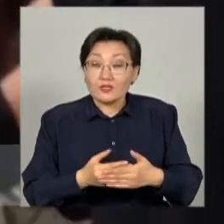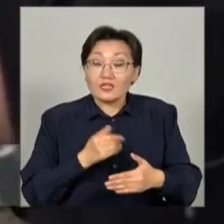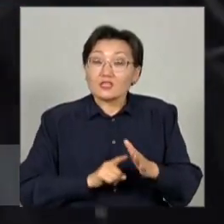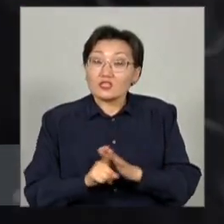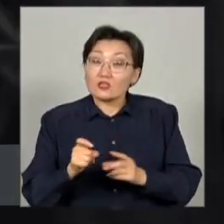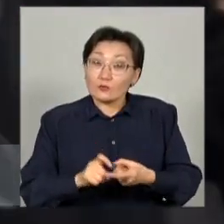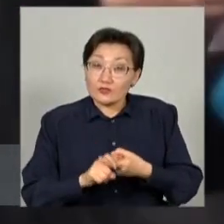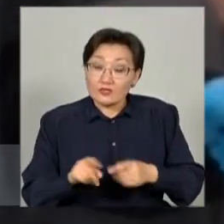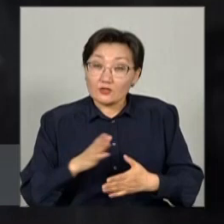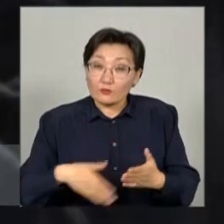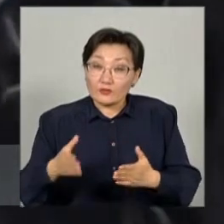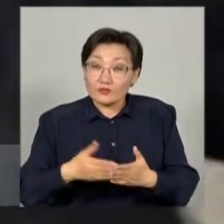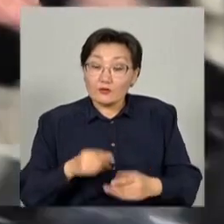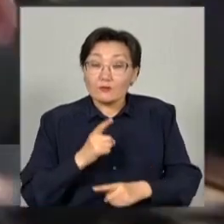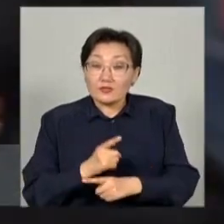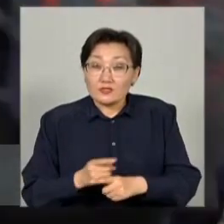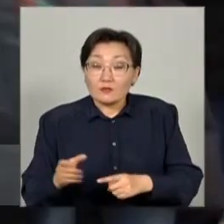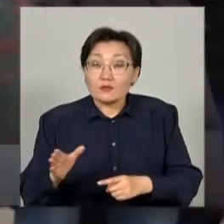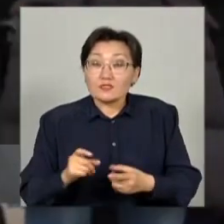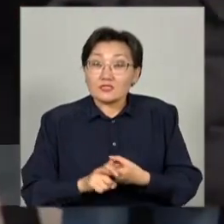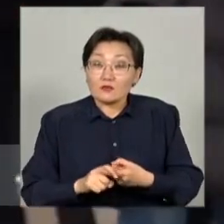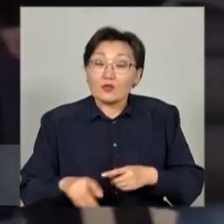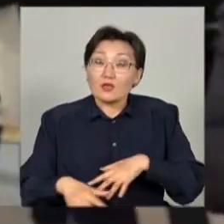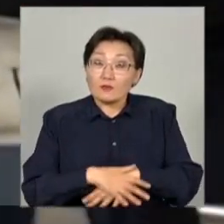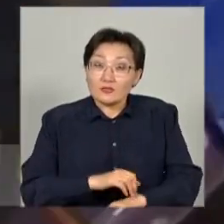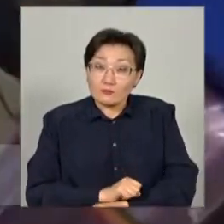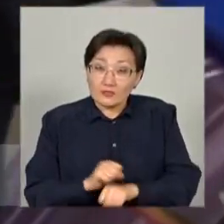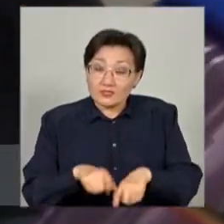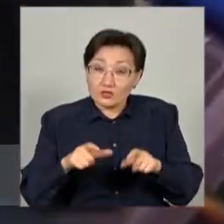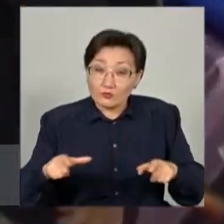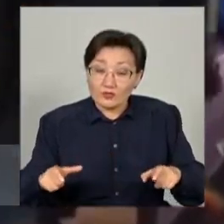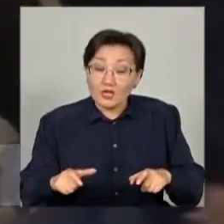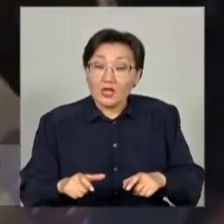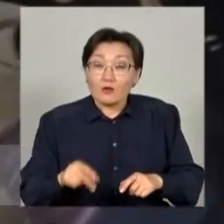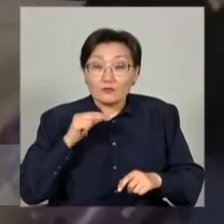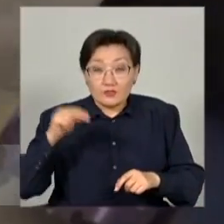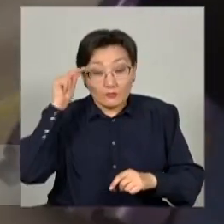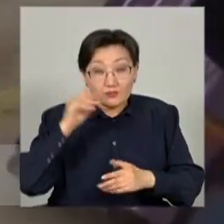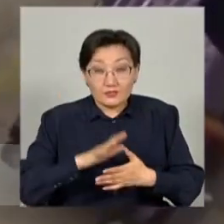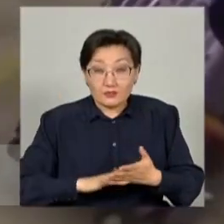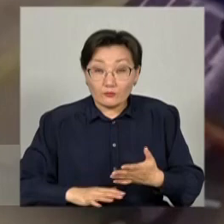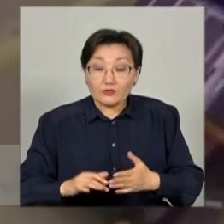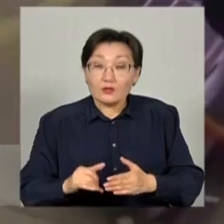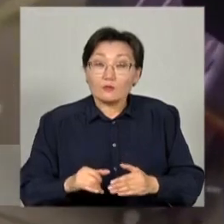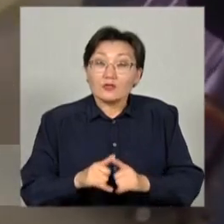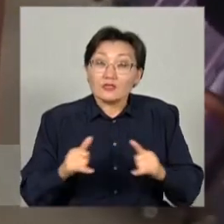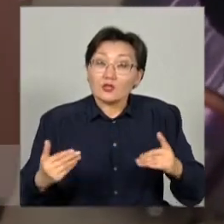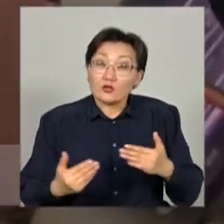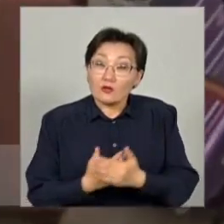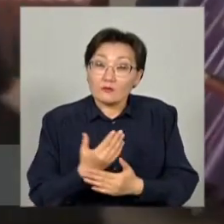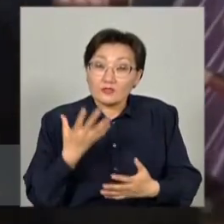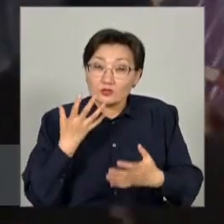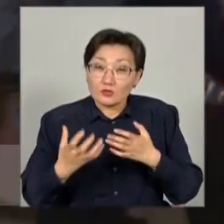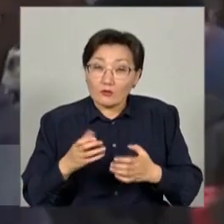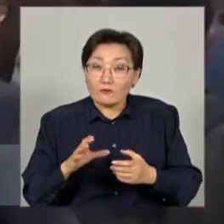пандемии. Отмена ограничительных мер связана с массовыми протестами граждан. Между тем, в Поднебесной продолжает набирать обороты новая серьезная